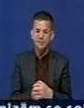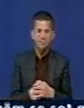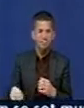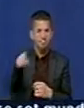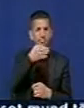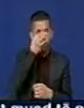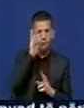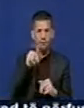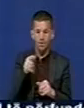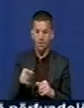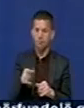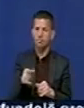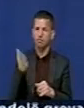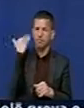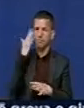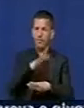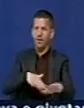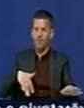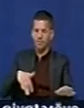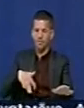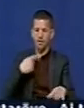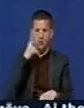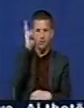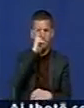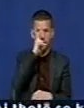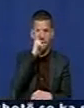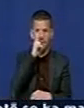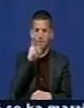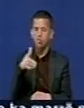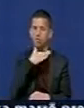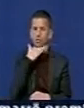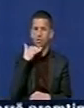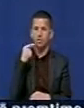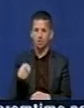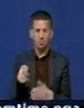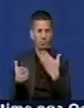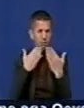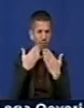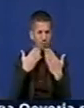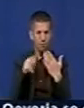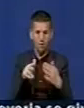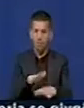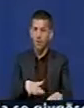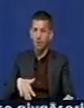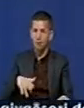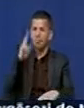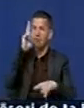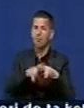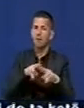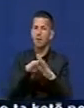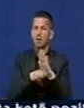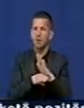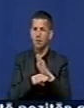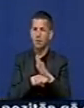informuar deputetet e legislaturës kaluar, në prill vitit kaluar shumica këtu në këtë sal të kuvendit miratuan ligjin